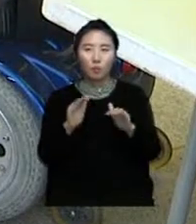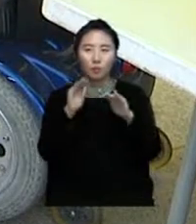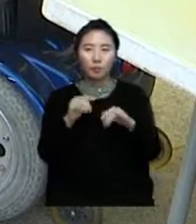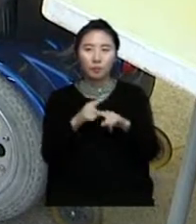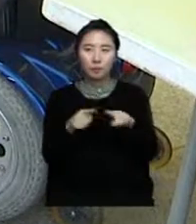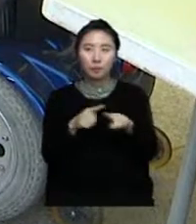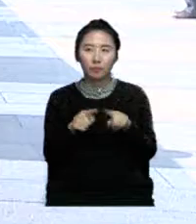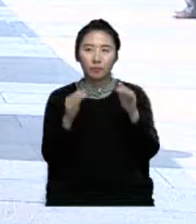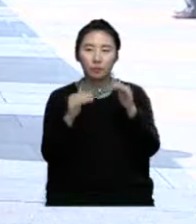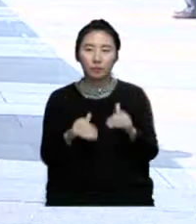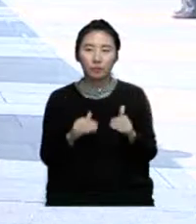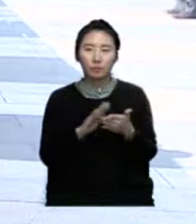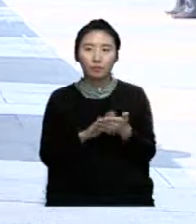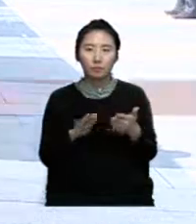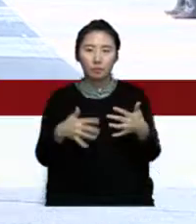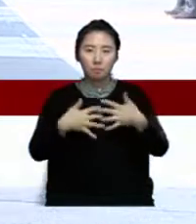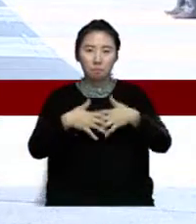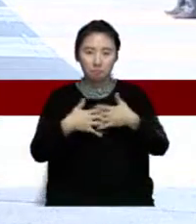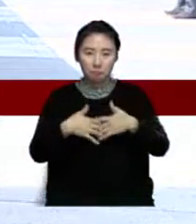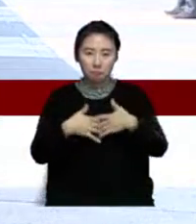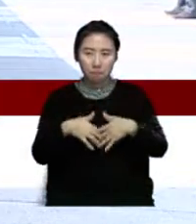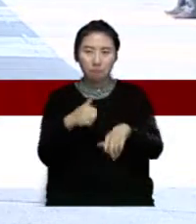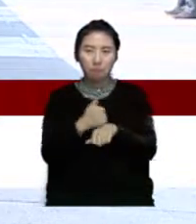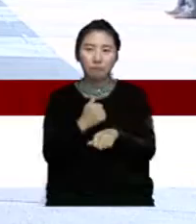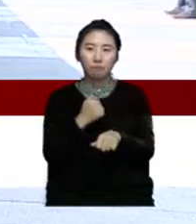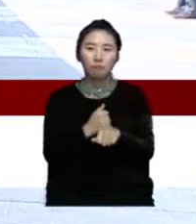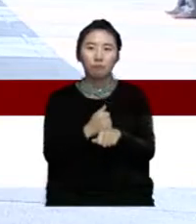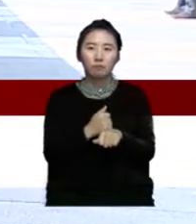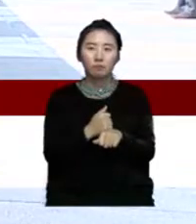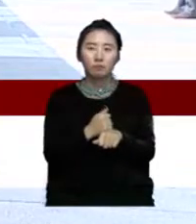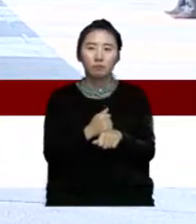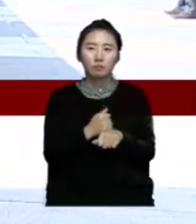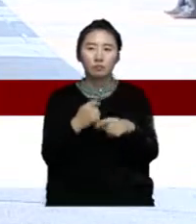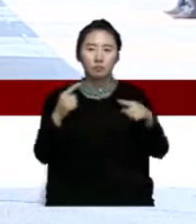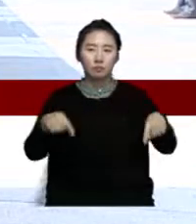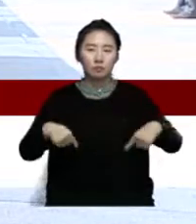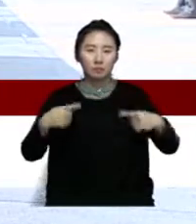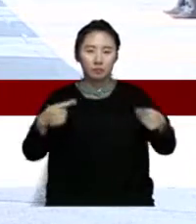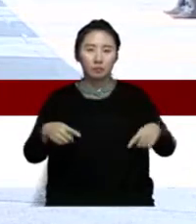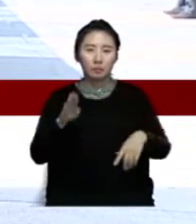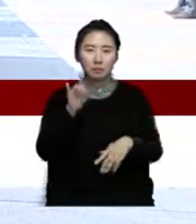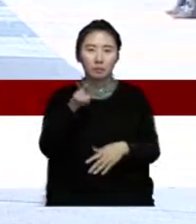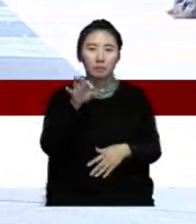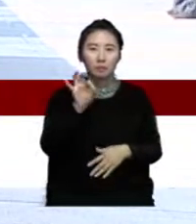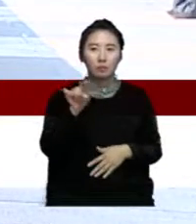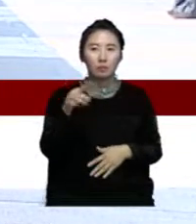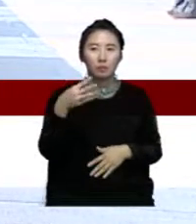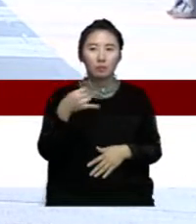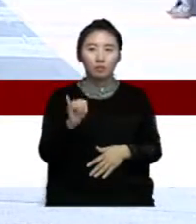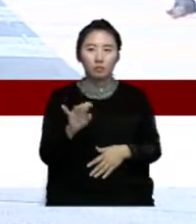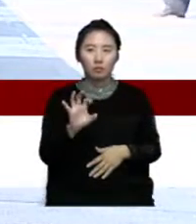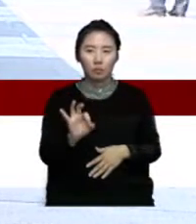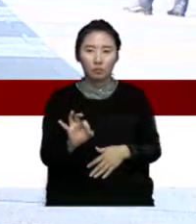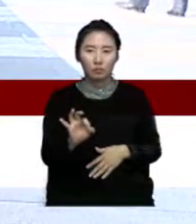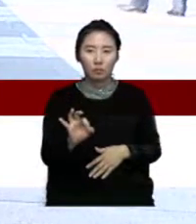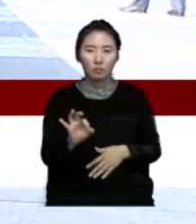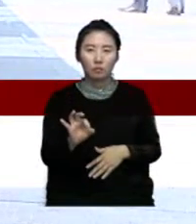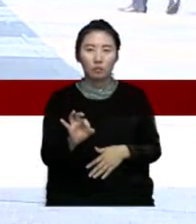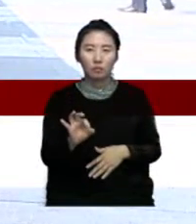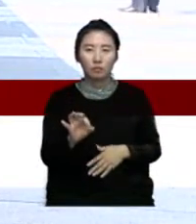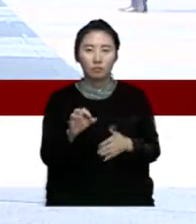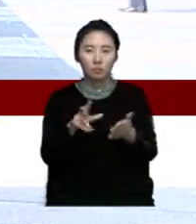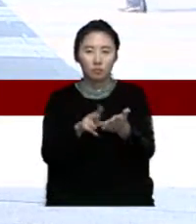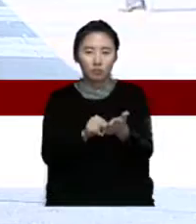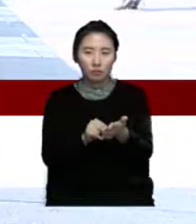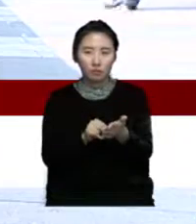평가 항목입니다. 모터 부분하고 그다음에 이제 그 베어링 바퀴 쪽 허브 베어링 쪽에 그런